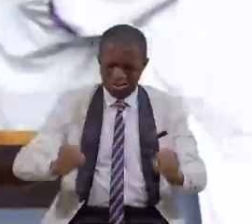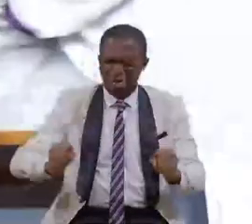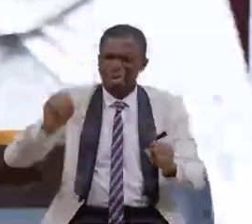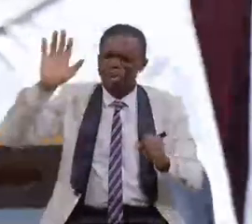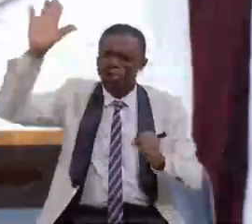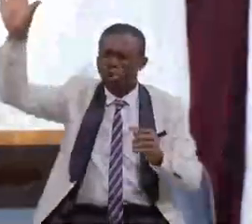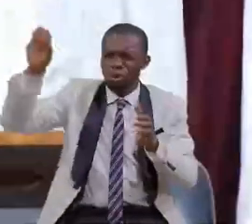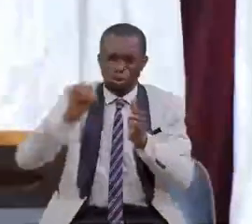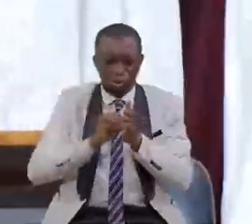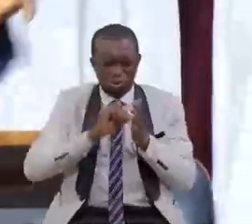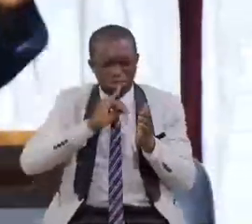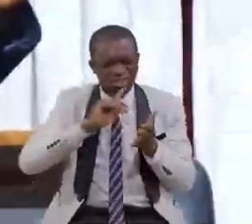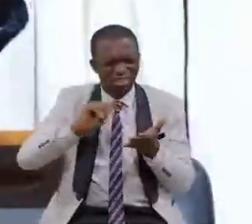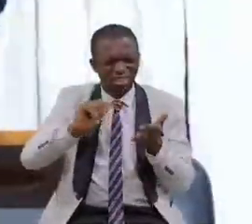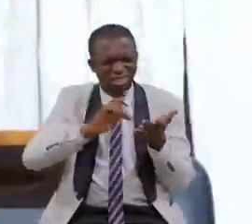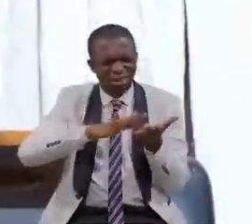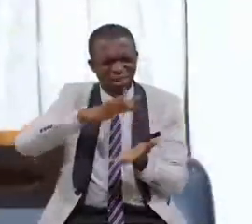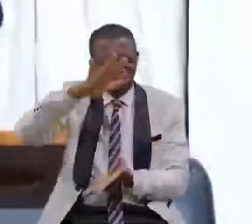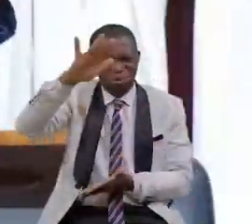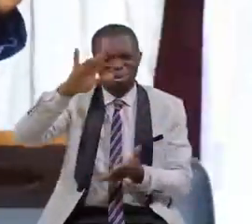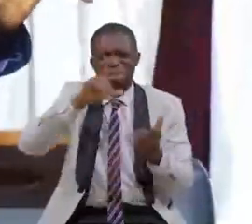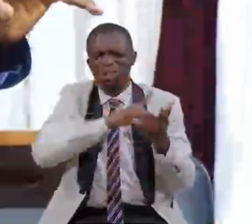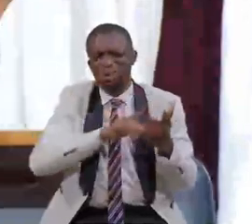gloire, accorde la grâce